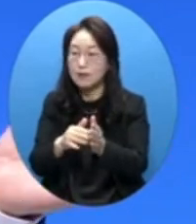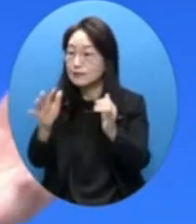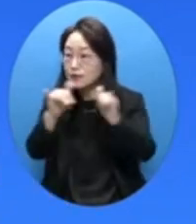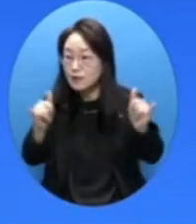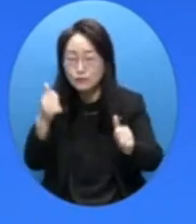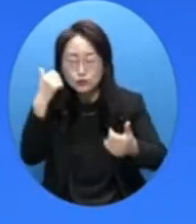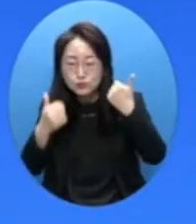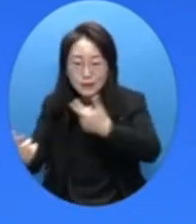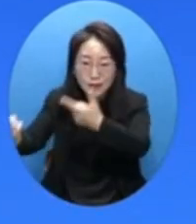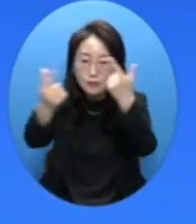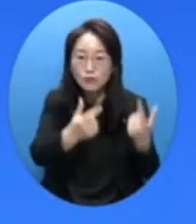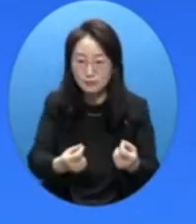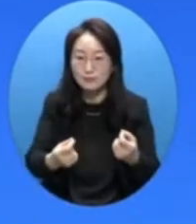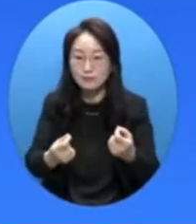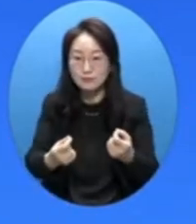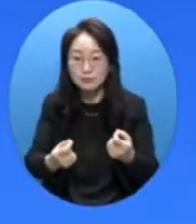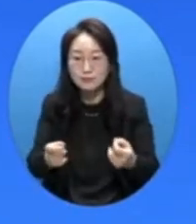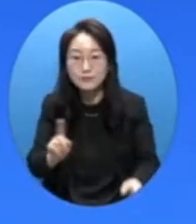한없이